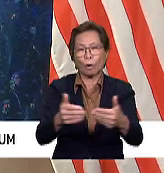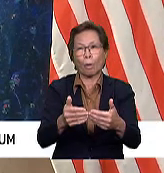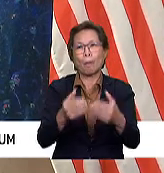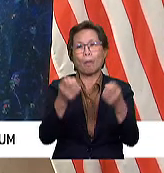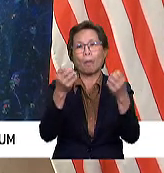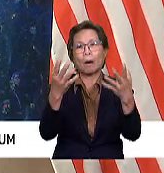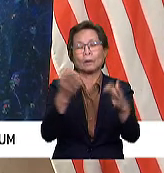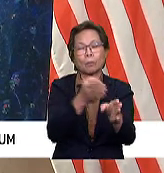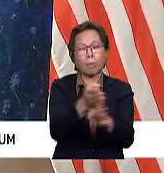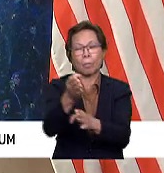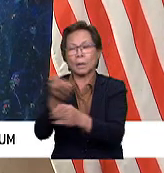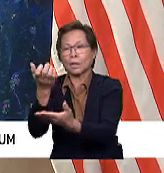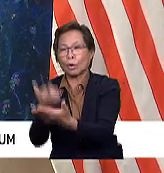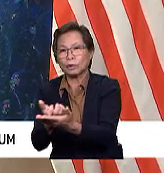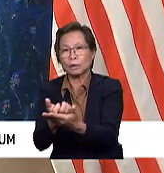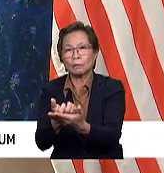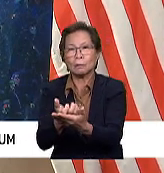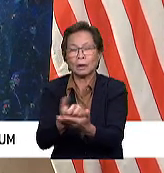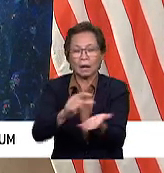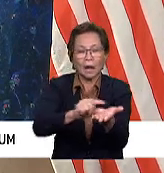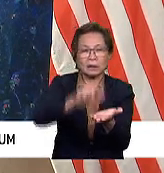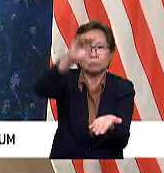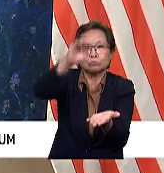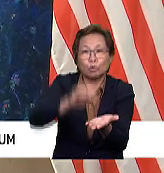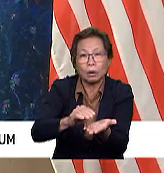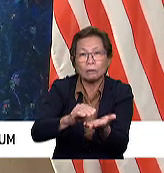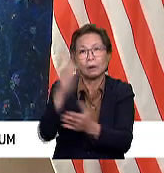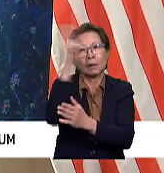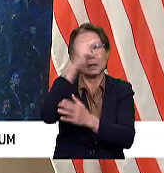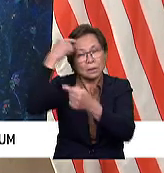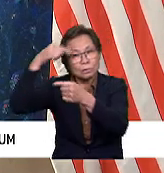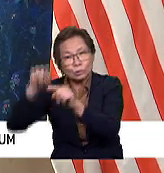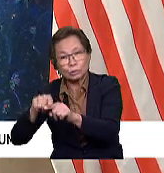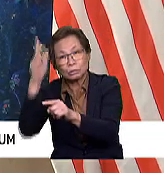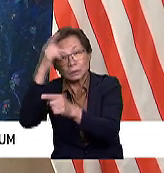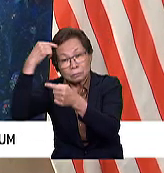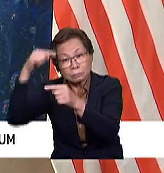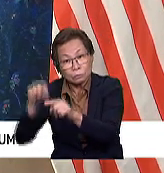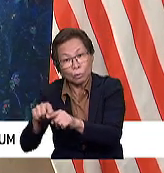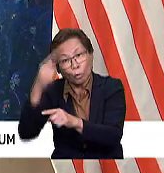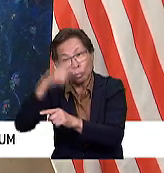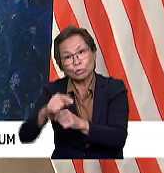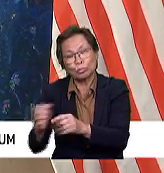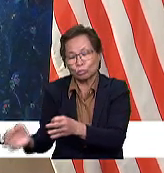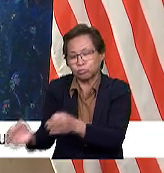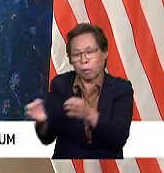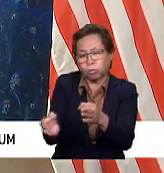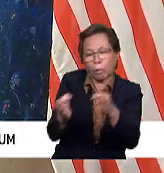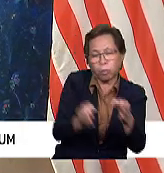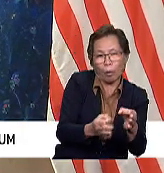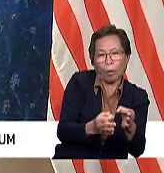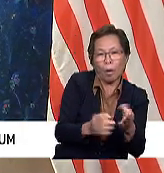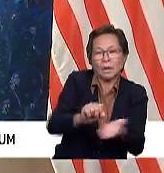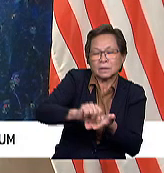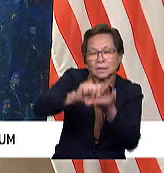kebanyakan sektor ekonomi I make kerajaan bersetuju untuk melanjutkan program